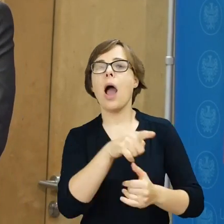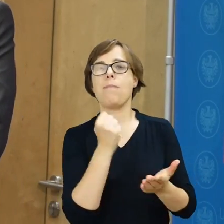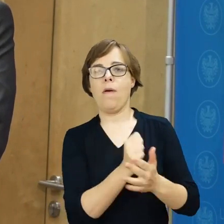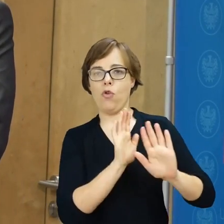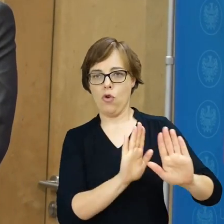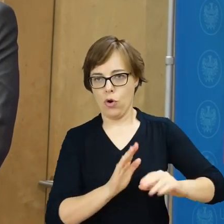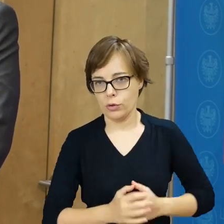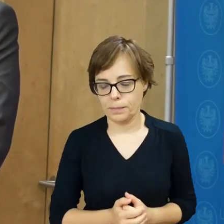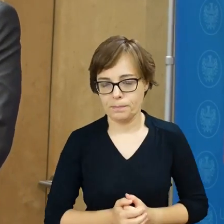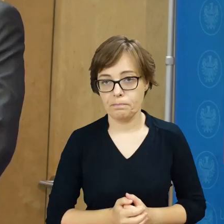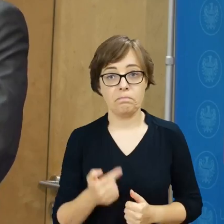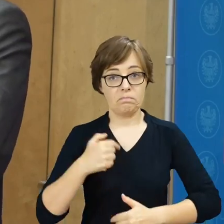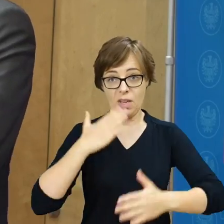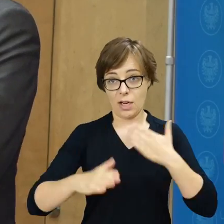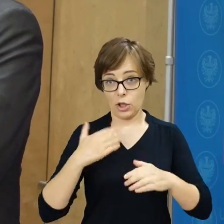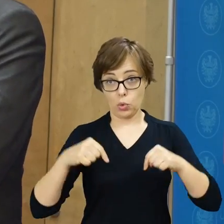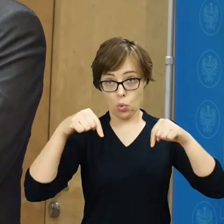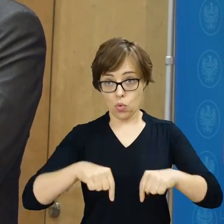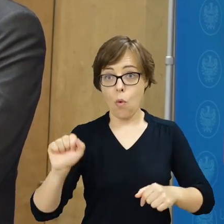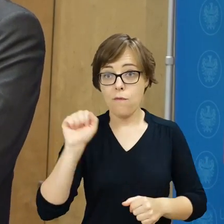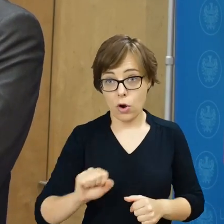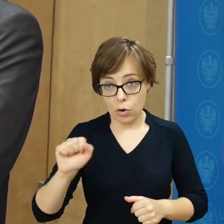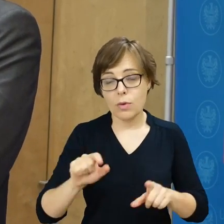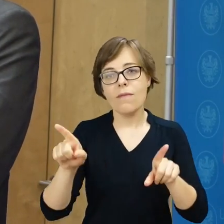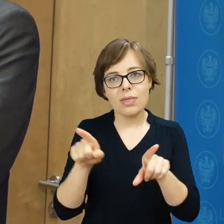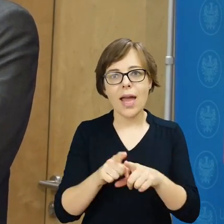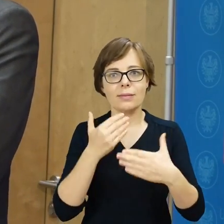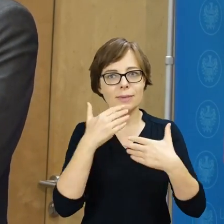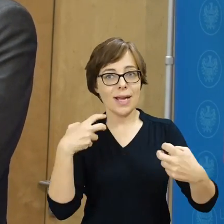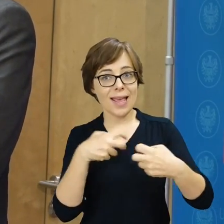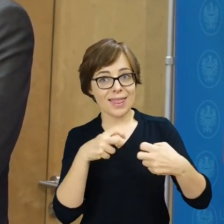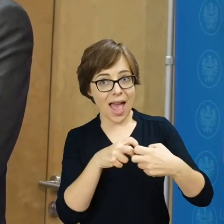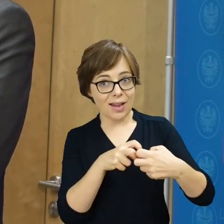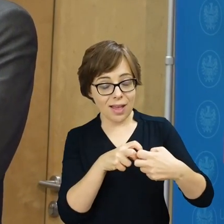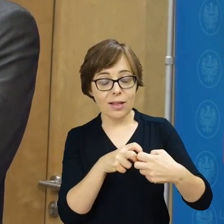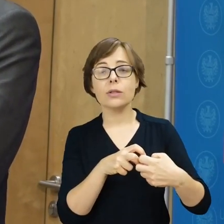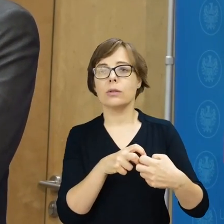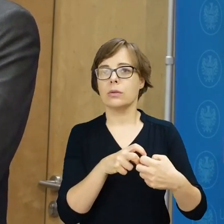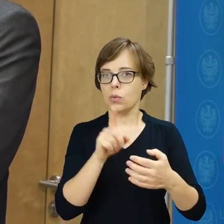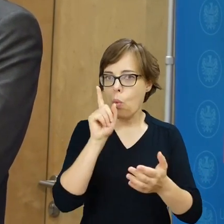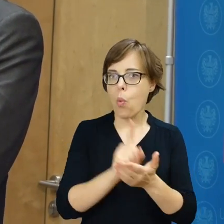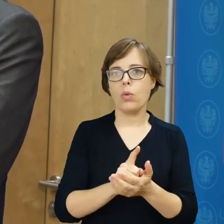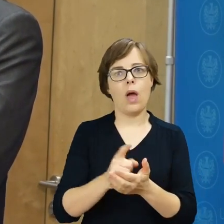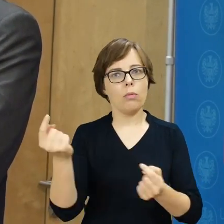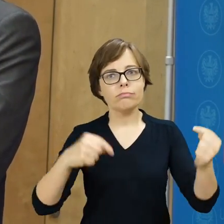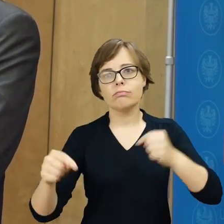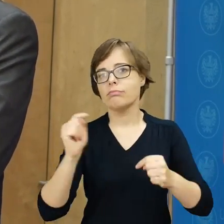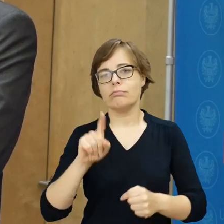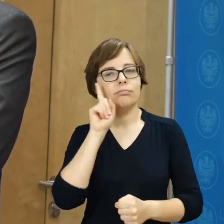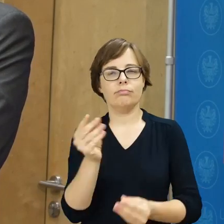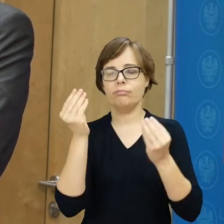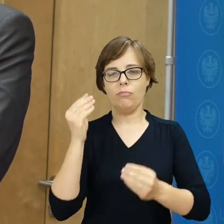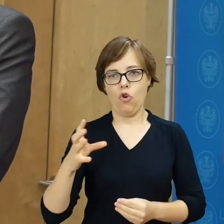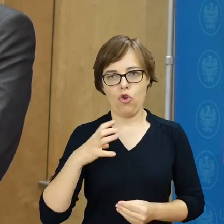bezpośrednio we Wrocławiu, ale także za pośrednictwem łącz internetowych znakomitych gości, znakomitych